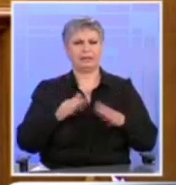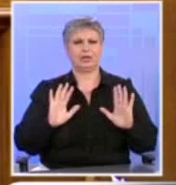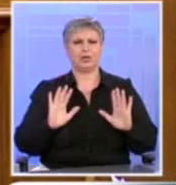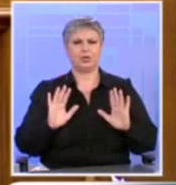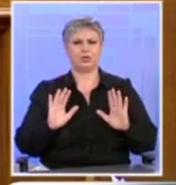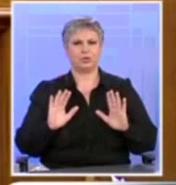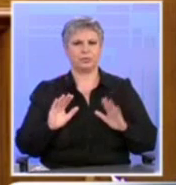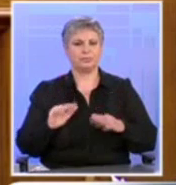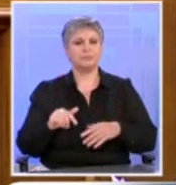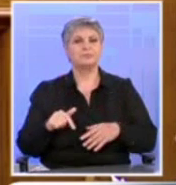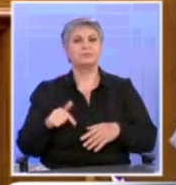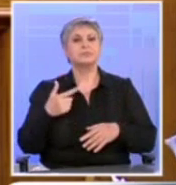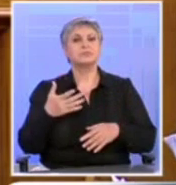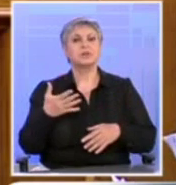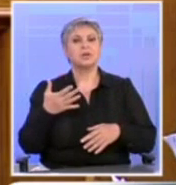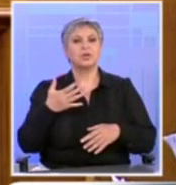τελειώνω